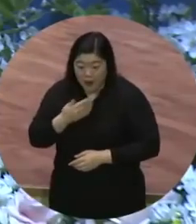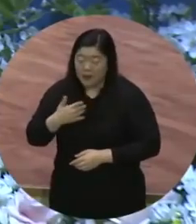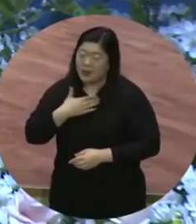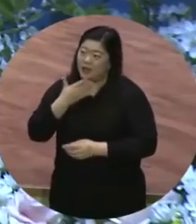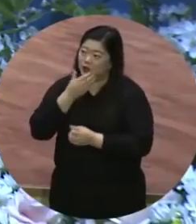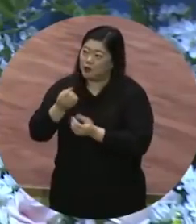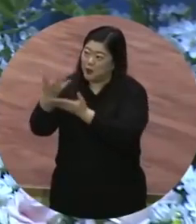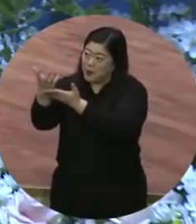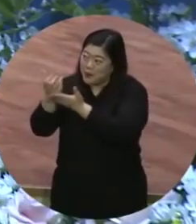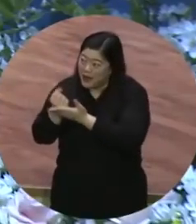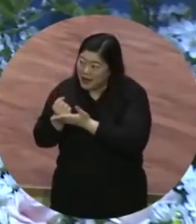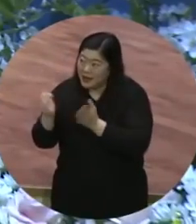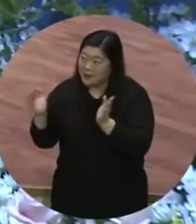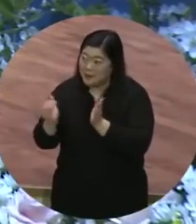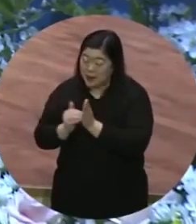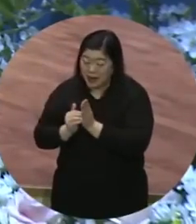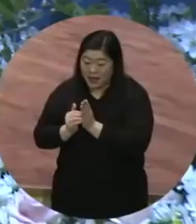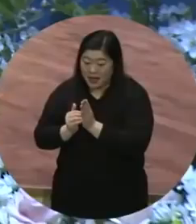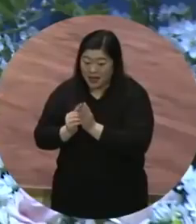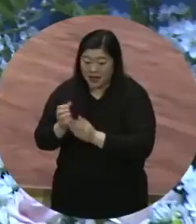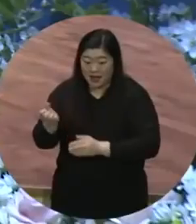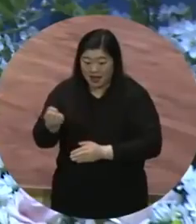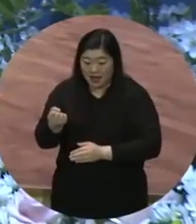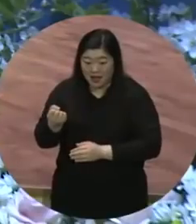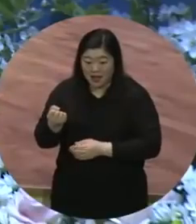함께 동행한다는 사실을 잊어버리고